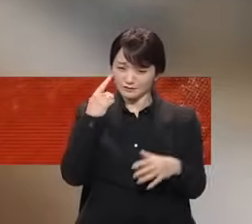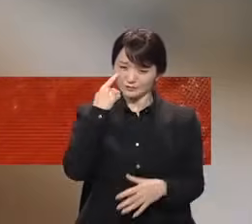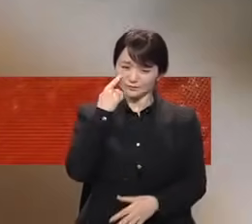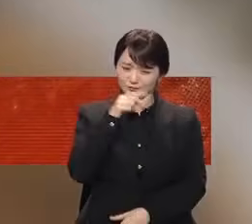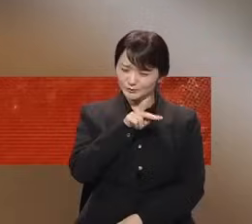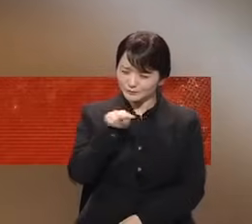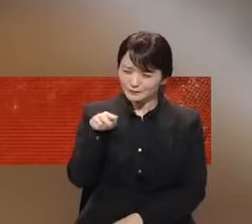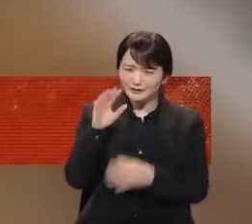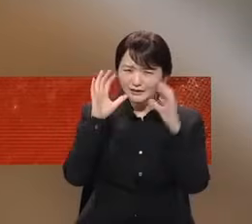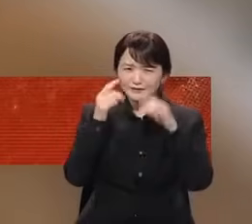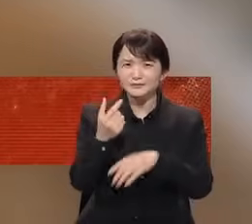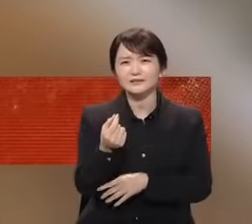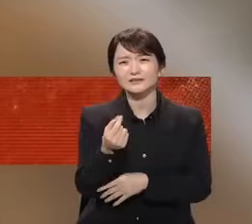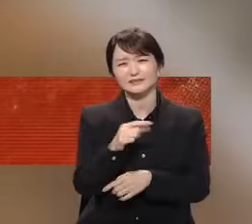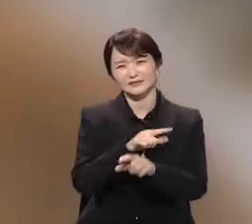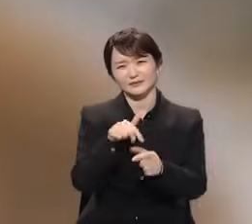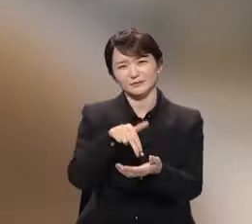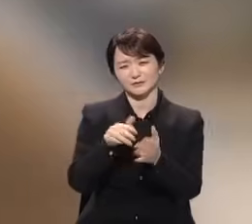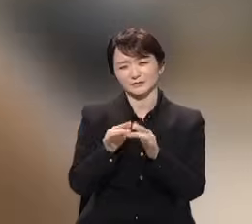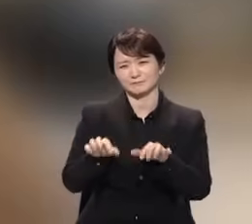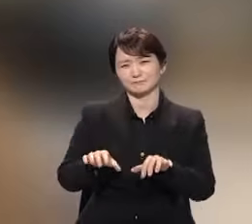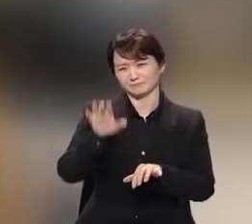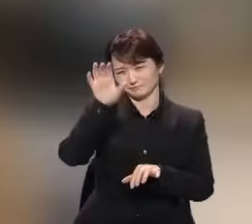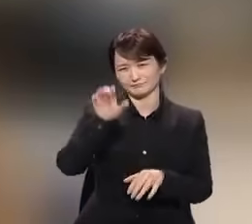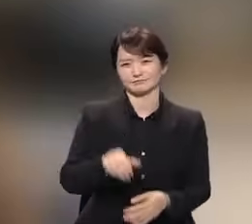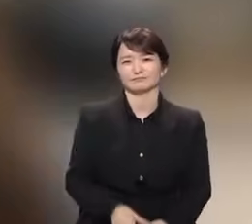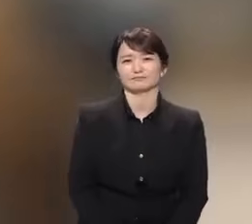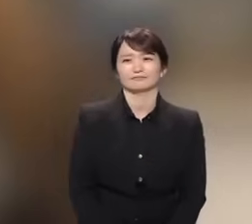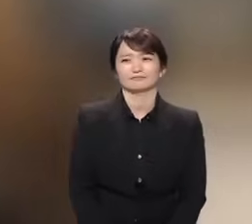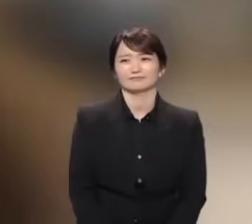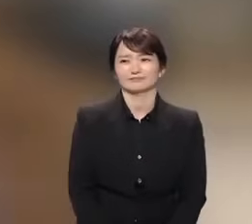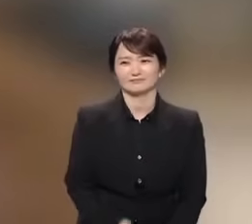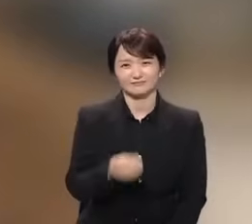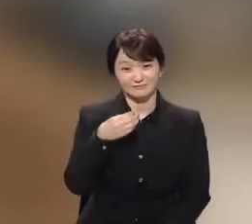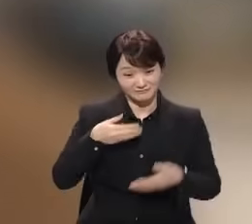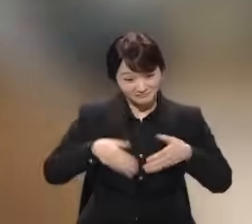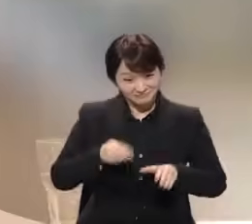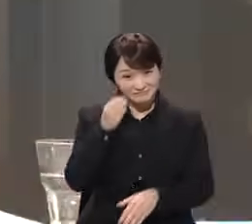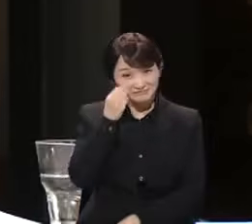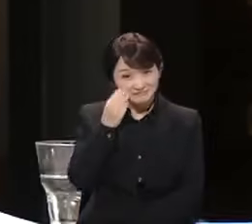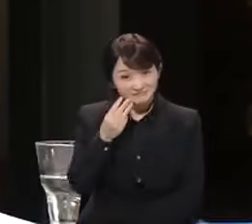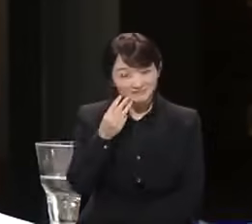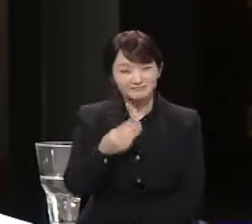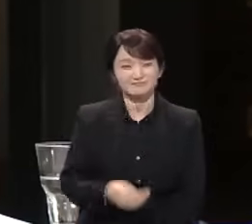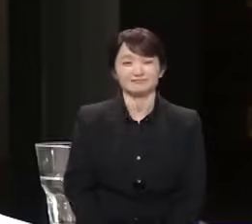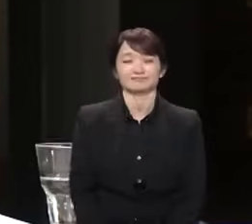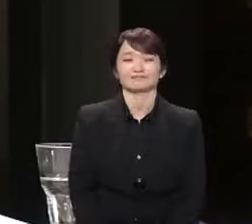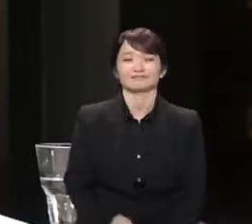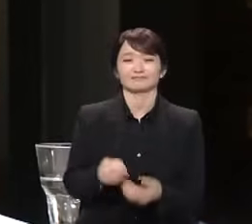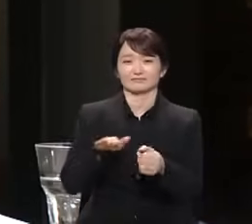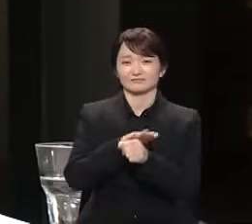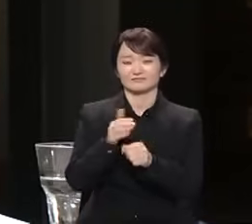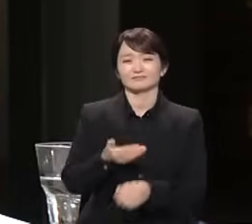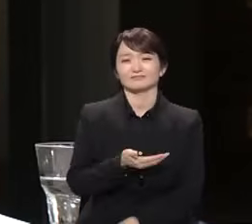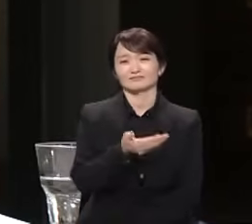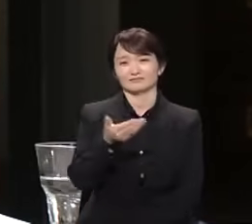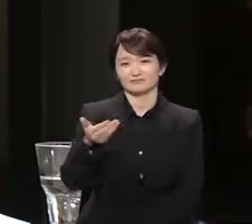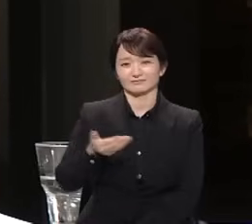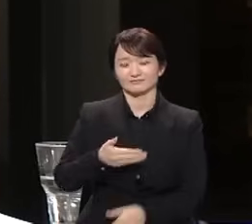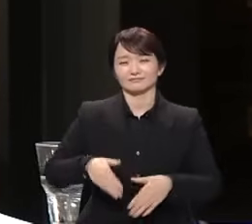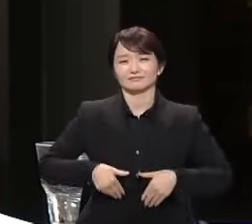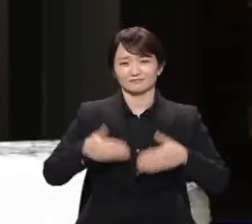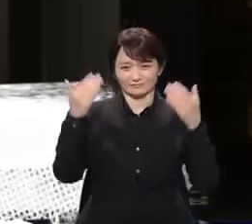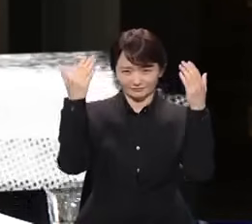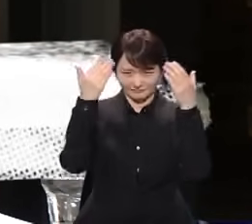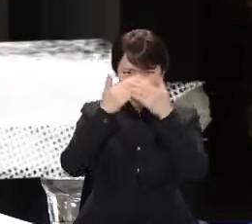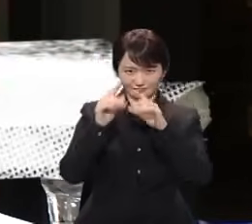아직 아기다라면서 다양한 반응을 쏟아냈습니다. 3개월. 예. 자, 사랑하는 사건 반장 가족 여러분, 따뜻한